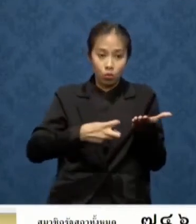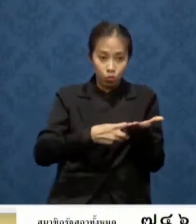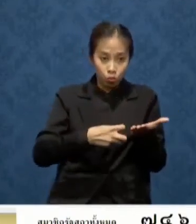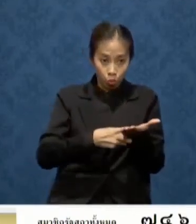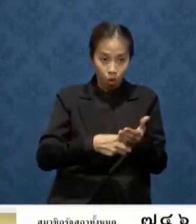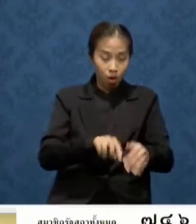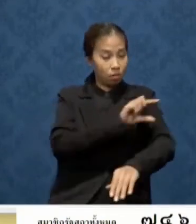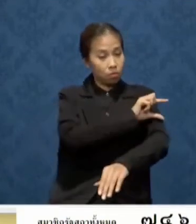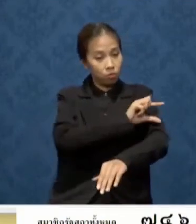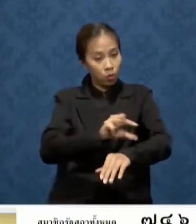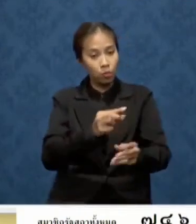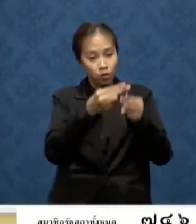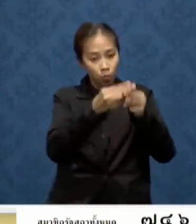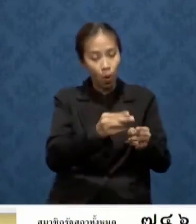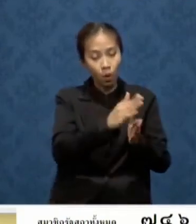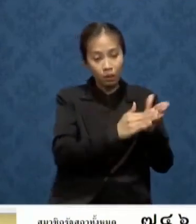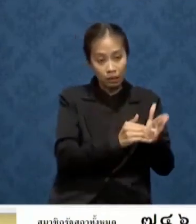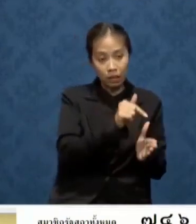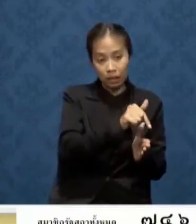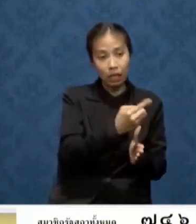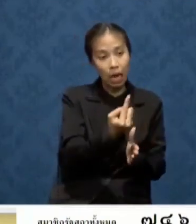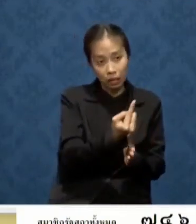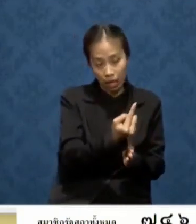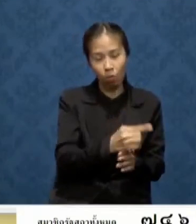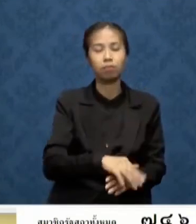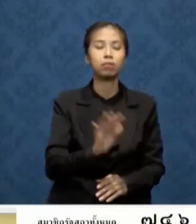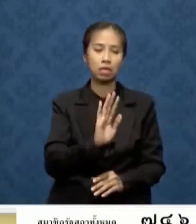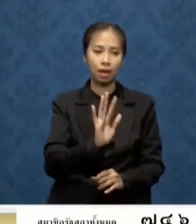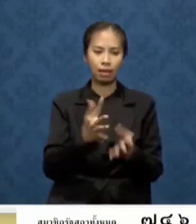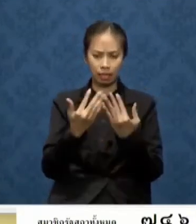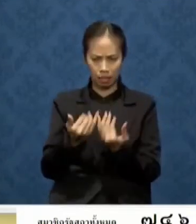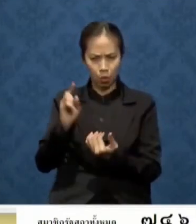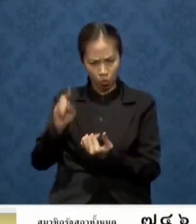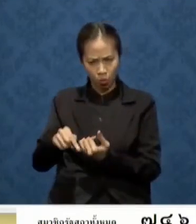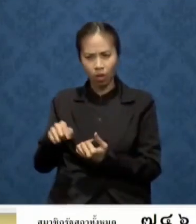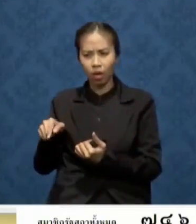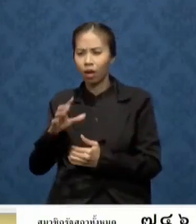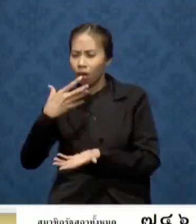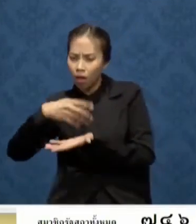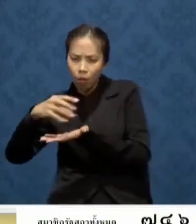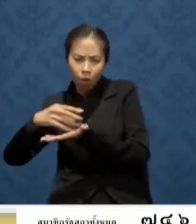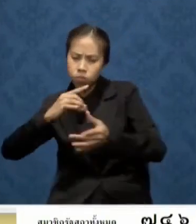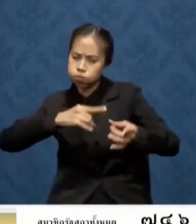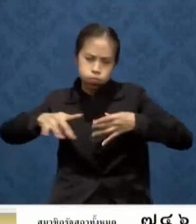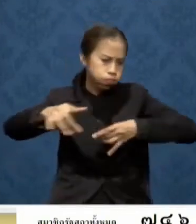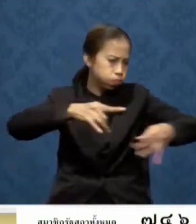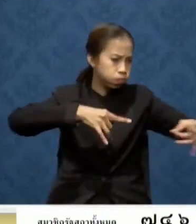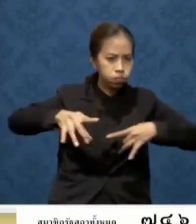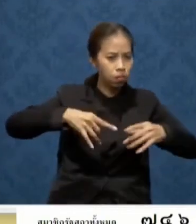ลอดสายก่อนจะโครสนาอะไร ทำคามเข้ใจสนค้าของตเองก่อนนี่ต่างคน ต่โสนานี่มวกนไปหมด